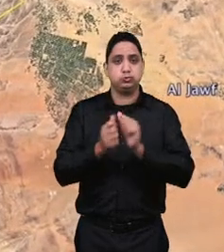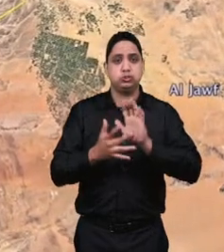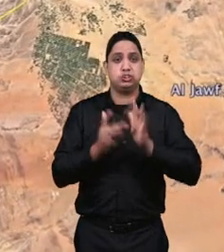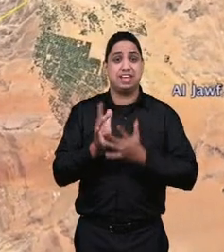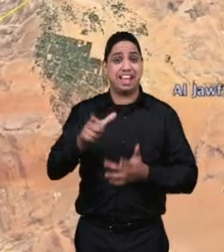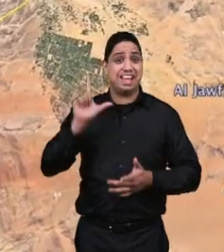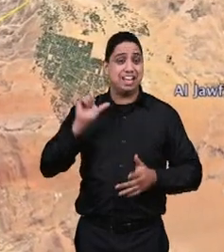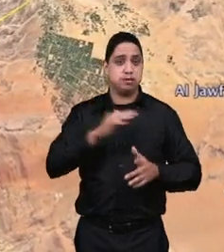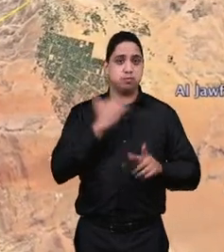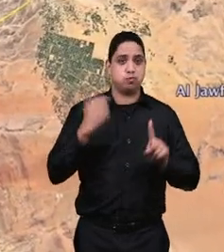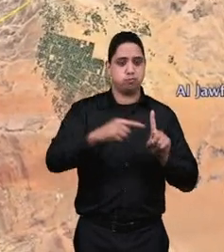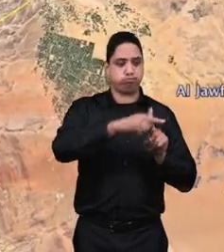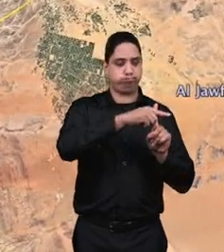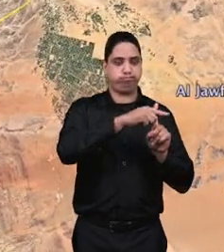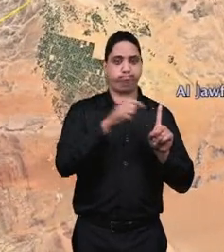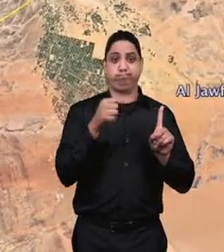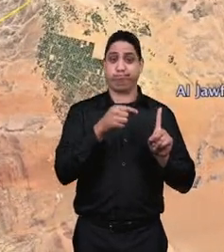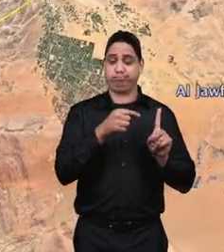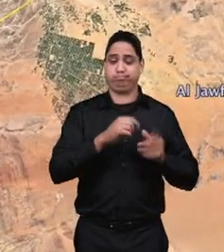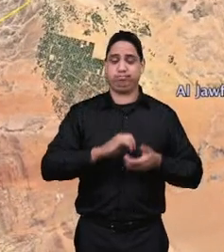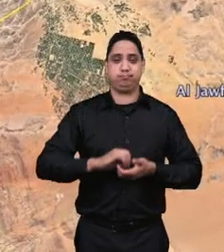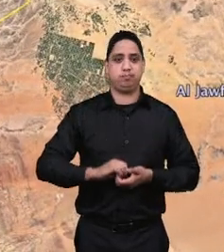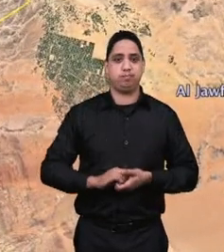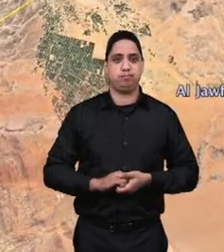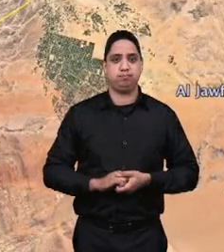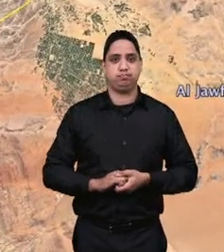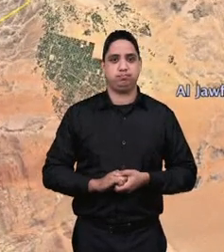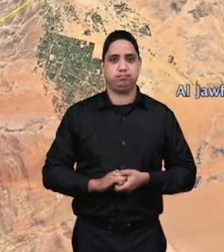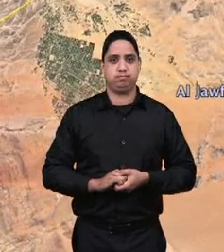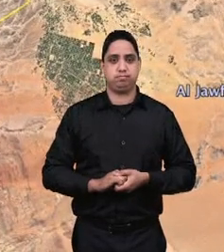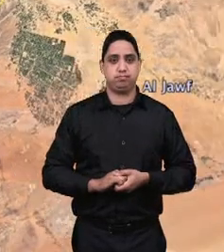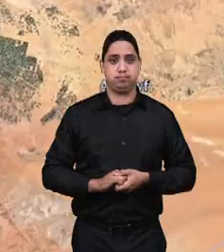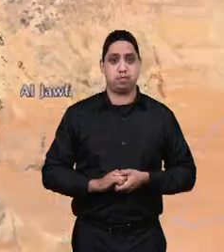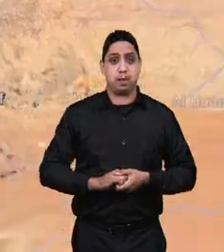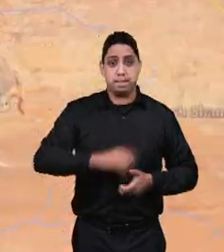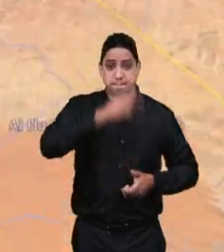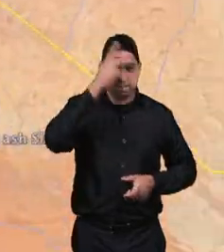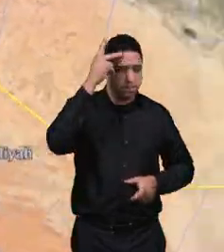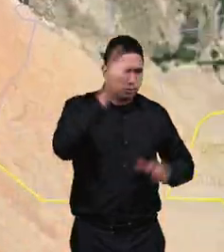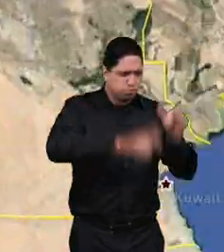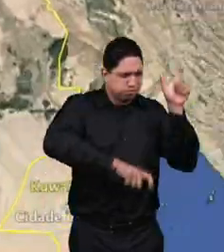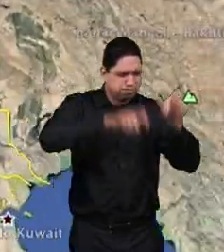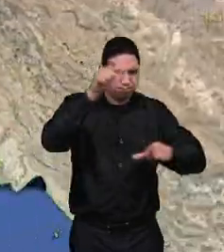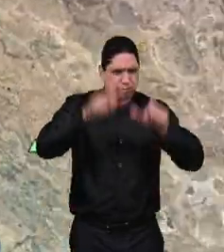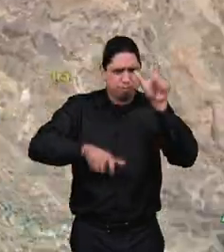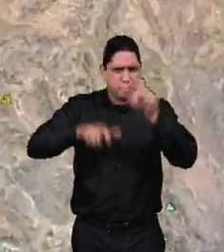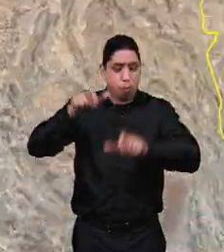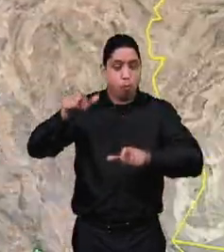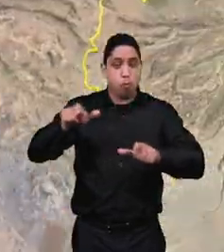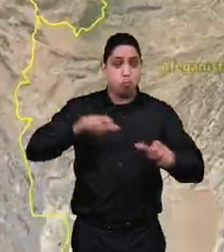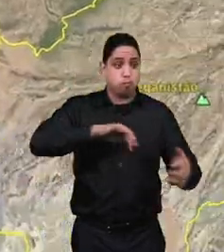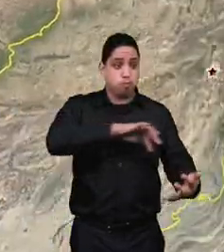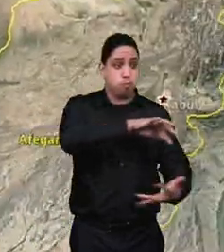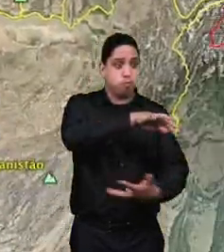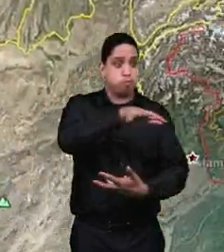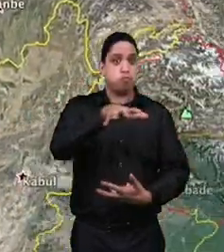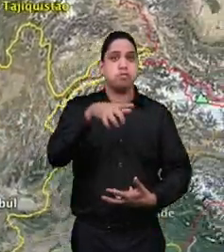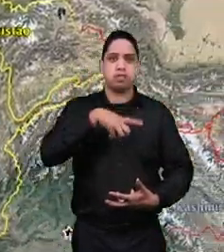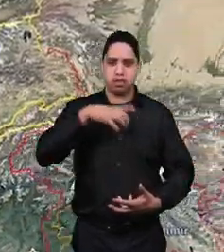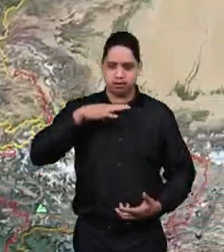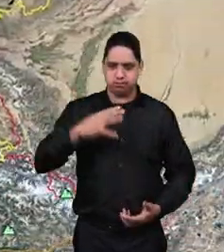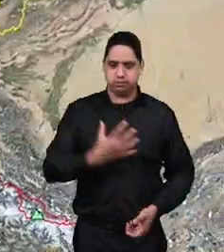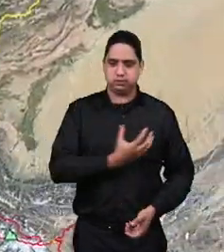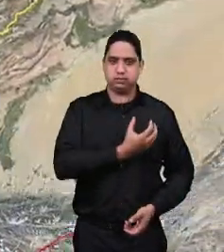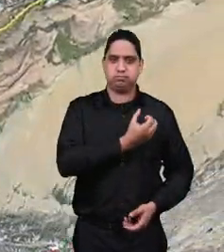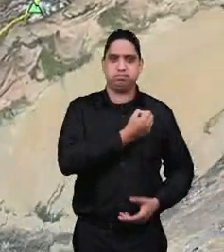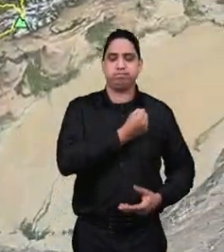à la veille de sa mort à la croix de Calvaire. Des personnes de toutes les parties du monde sont touchées